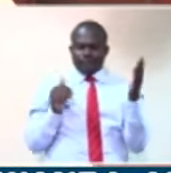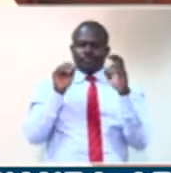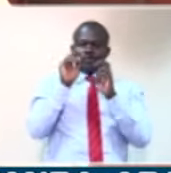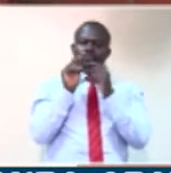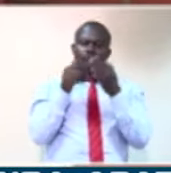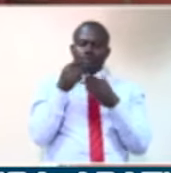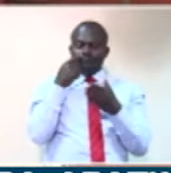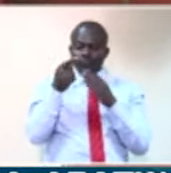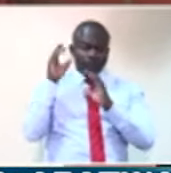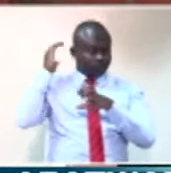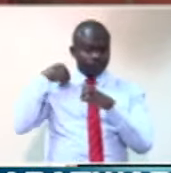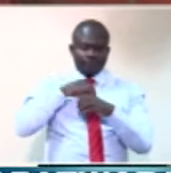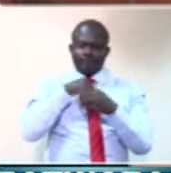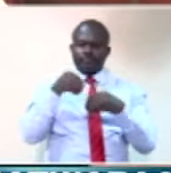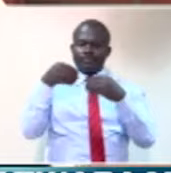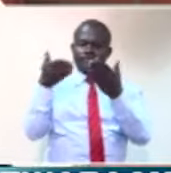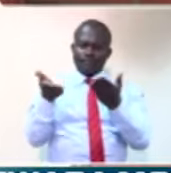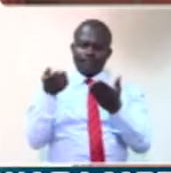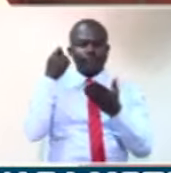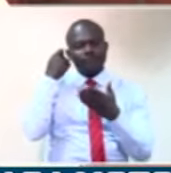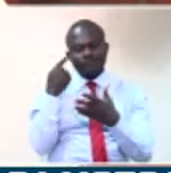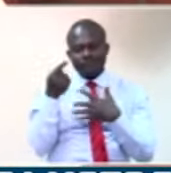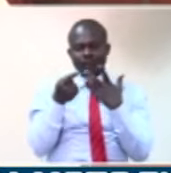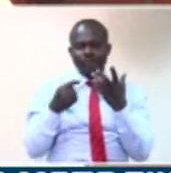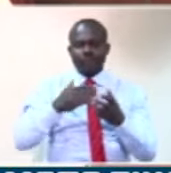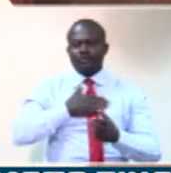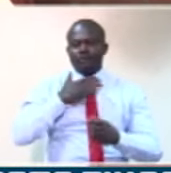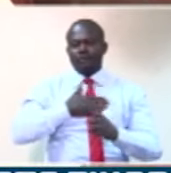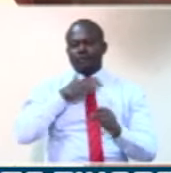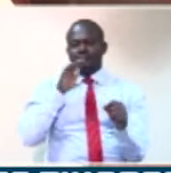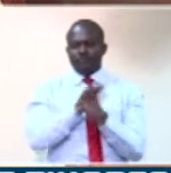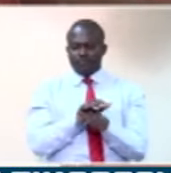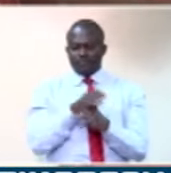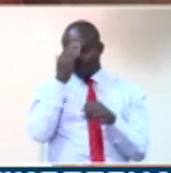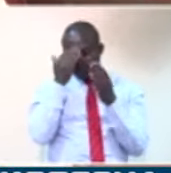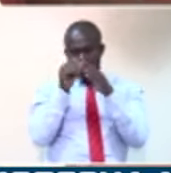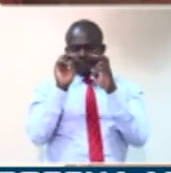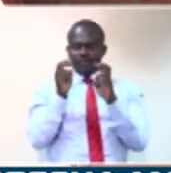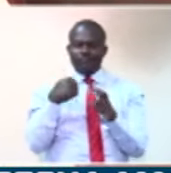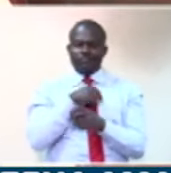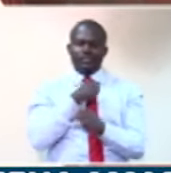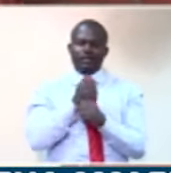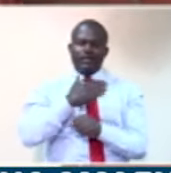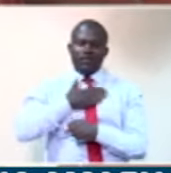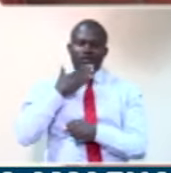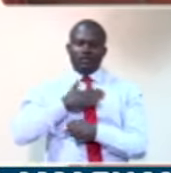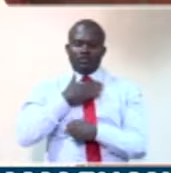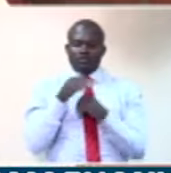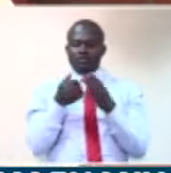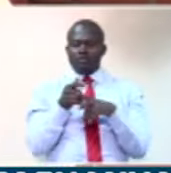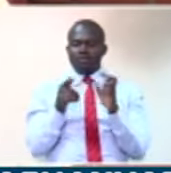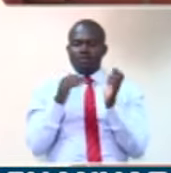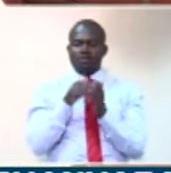abona amakuru ni twebwe tuba twayatanze. Icyo kintu rero kikanshimisha kubera yuko mbikora nishimye